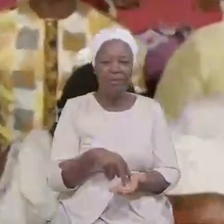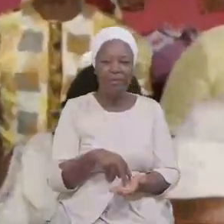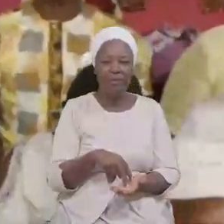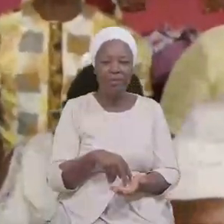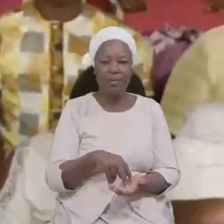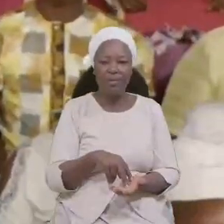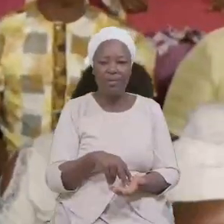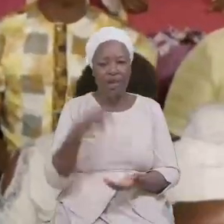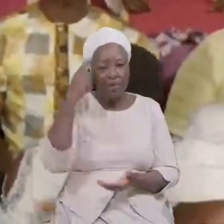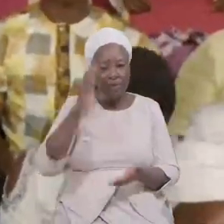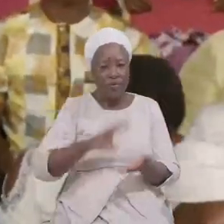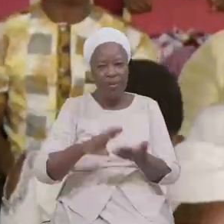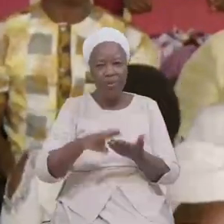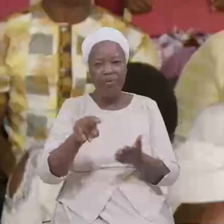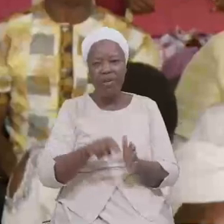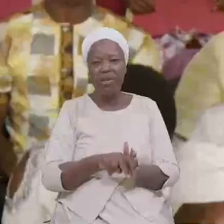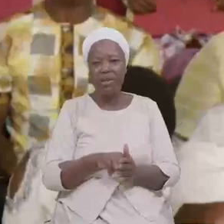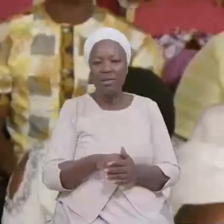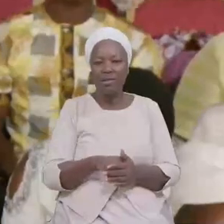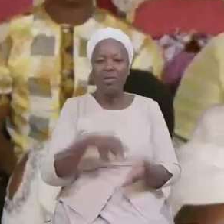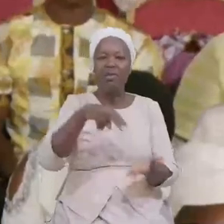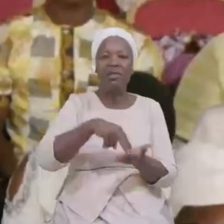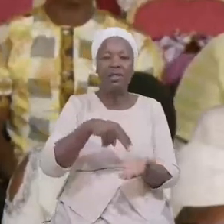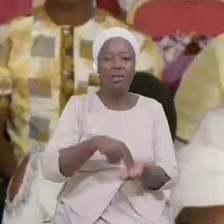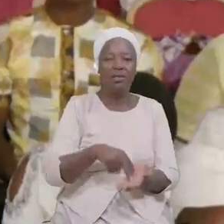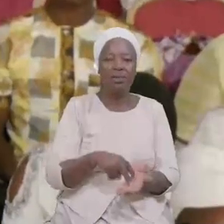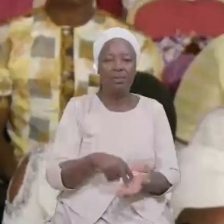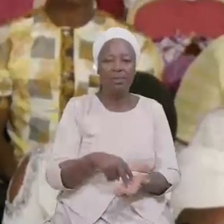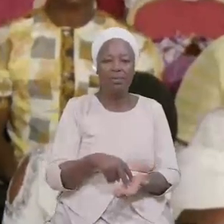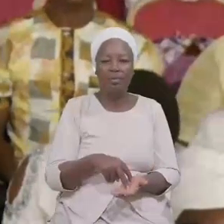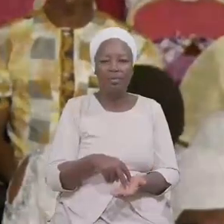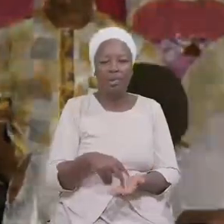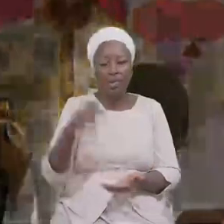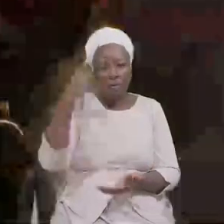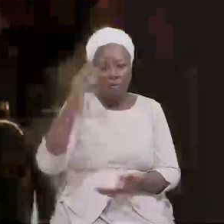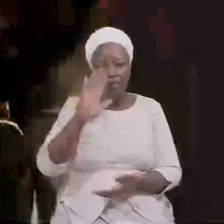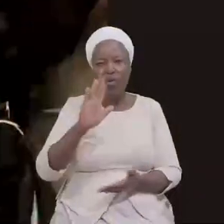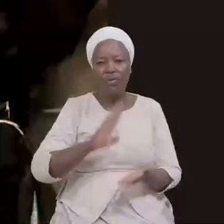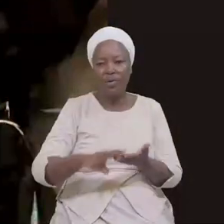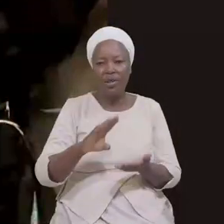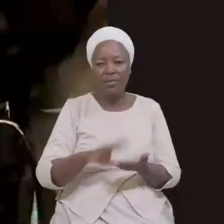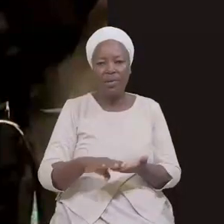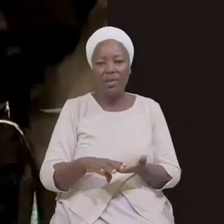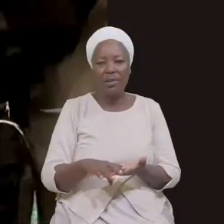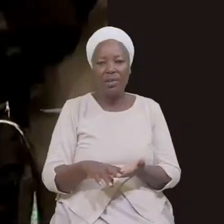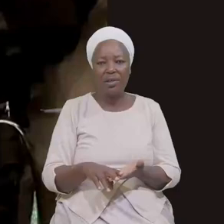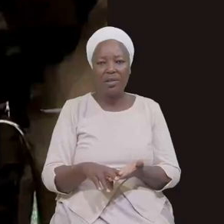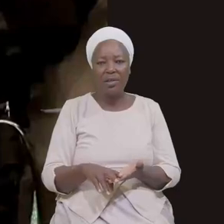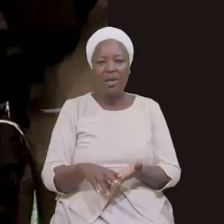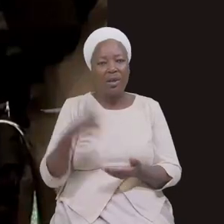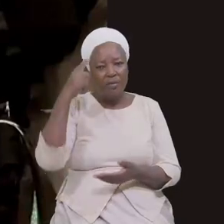Pour le pardon, lève-toi. Pour ton pardon, pour ton